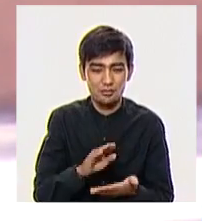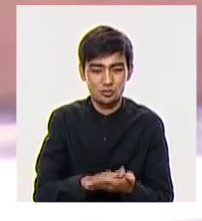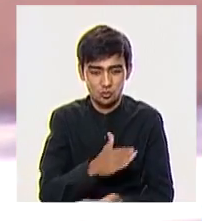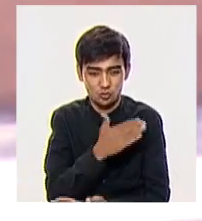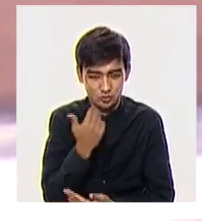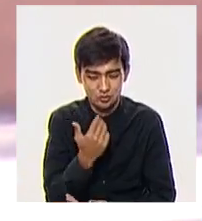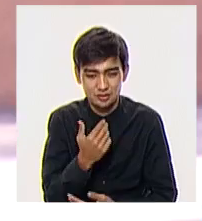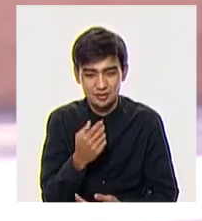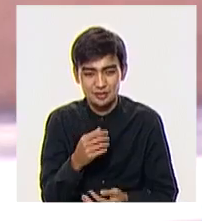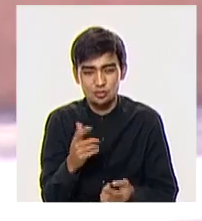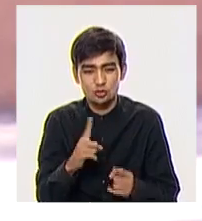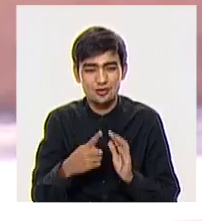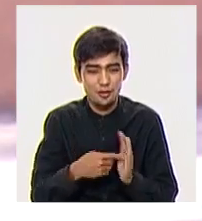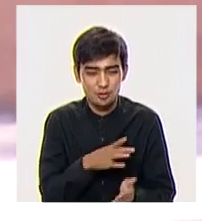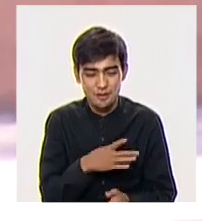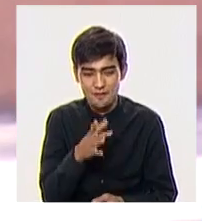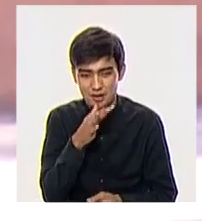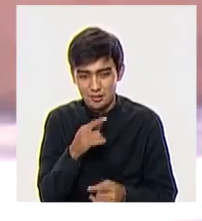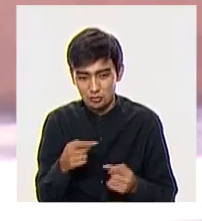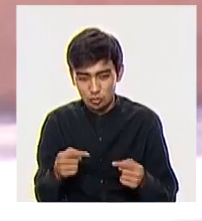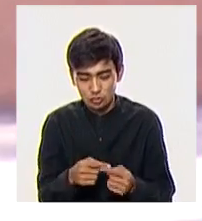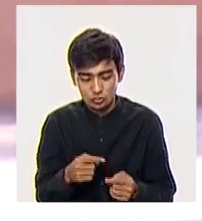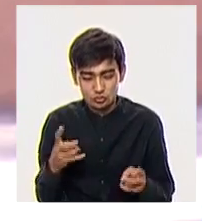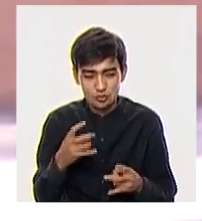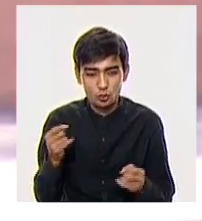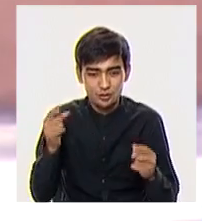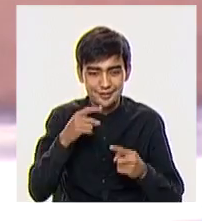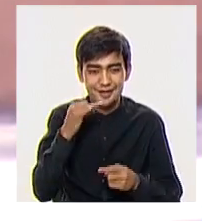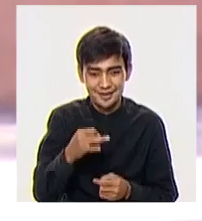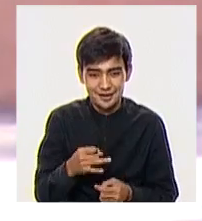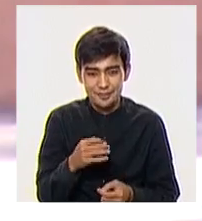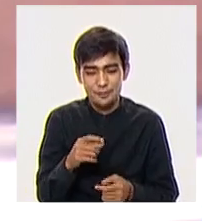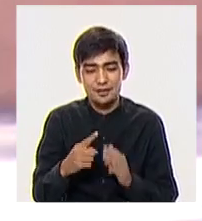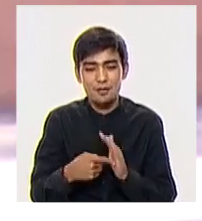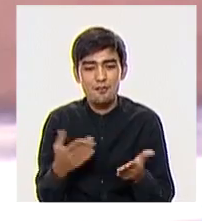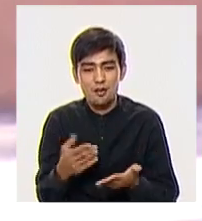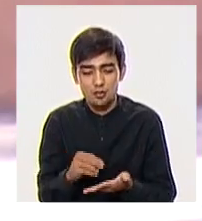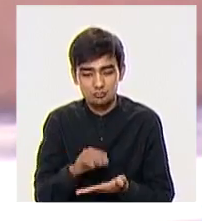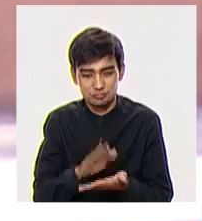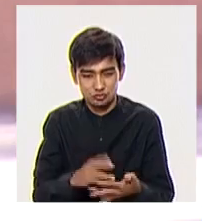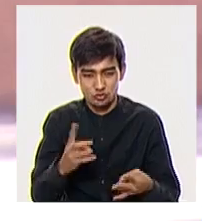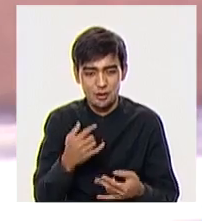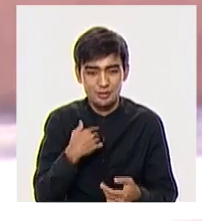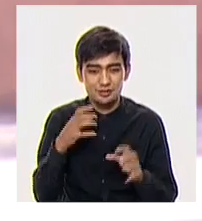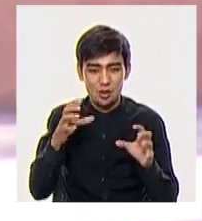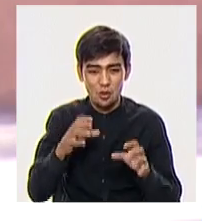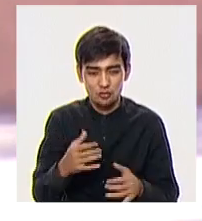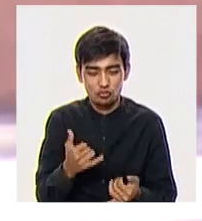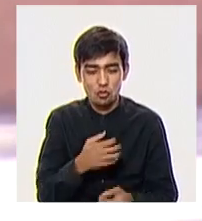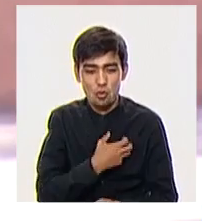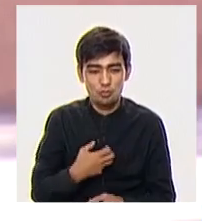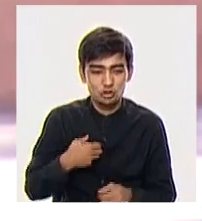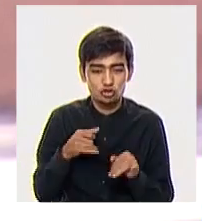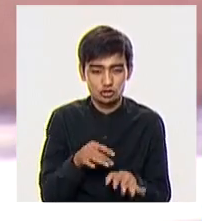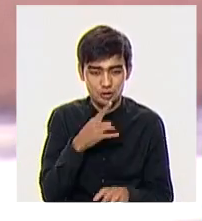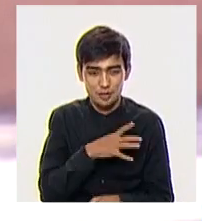біз біріншіден уақыты белгілі болу керек, екіншіден шарттары нақты белгілі. Біздің қазіргі заңымызда ол комиссия шешет деген. Ал